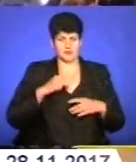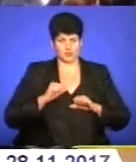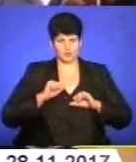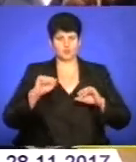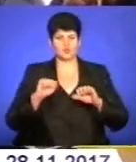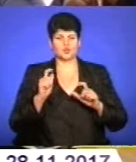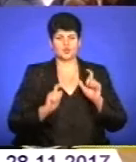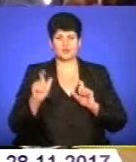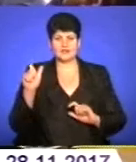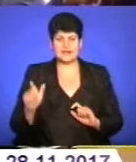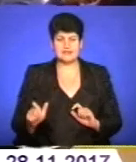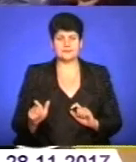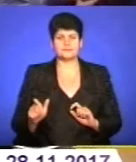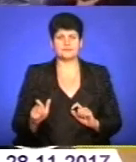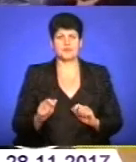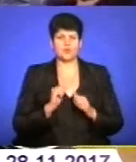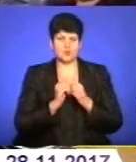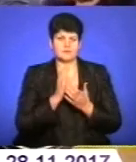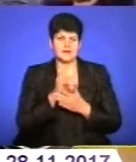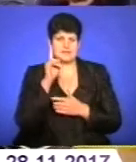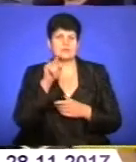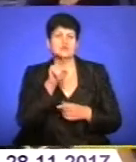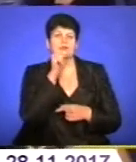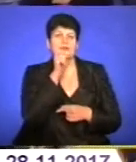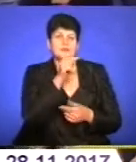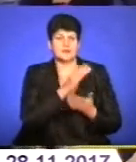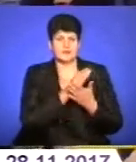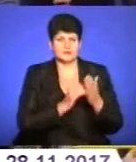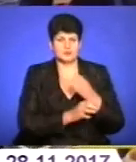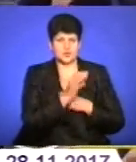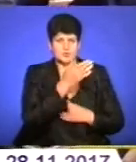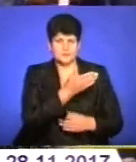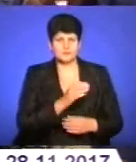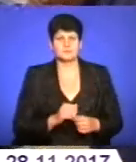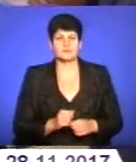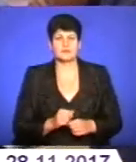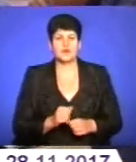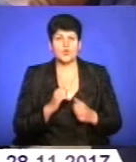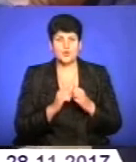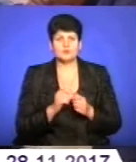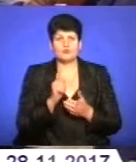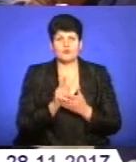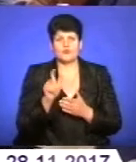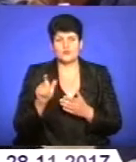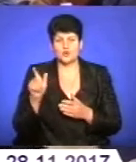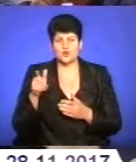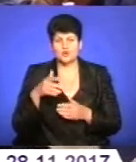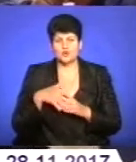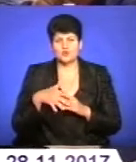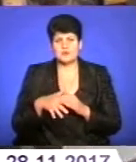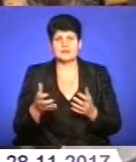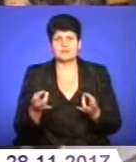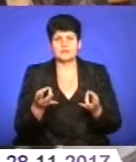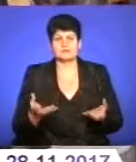також всі мають, ну кожен має знати, що там відбувається на сході, і кожен повинен розуміти, що підтримка потрібна там